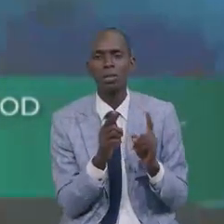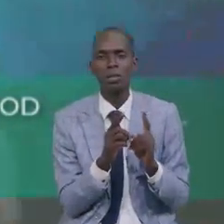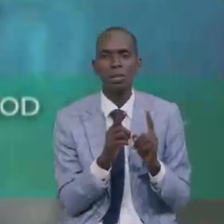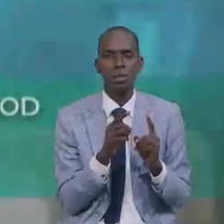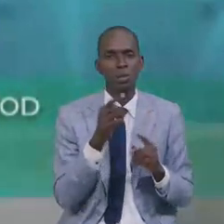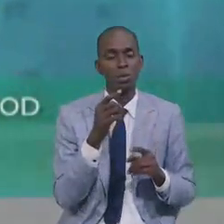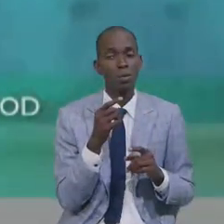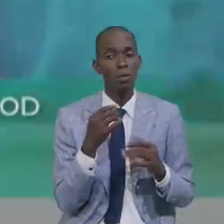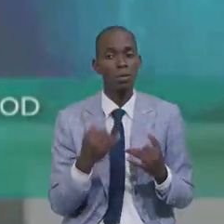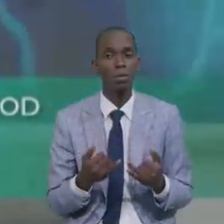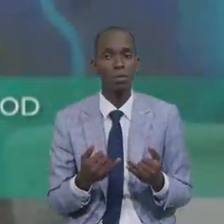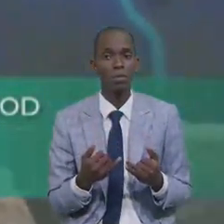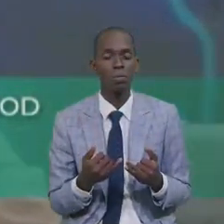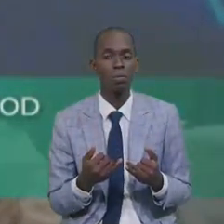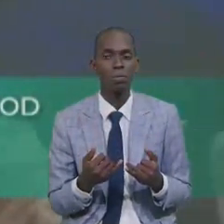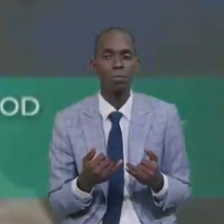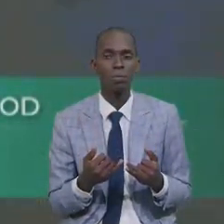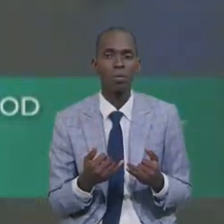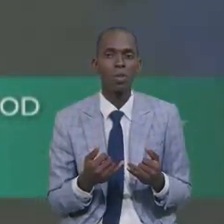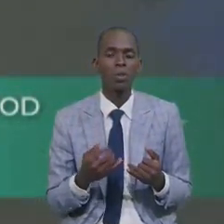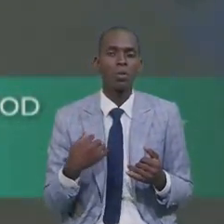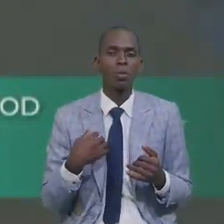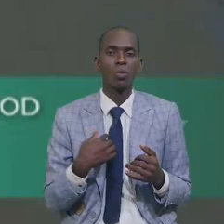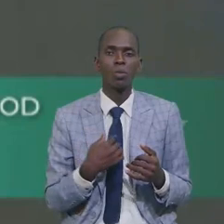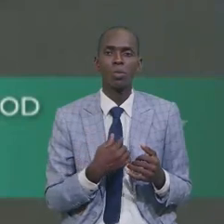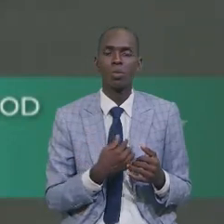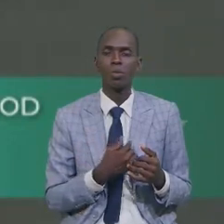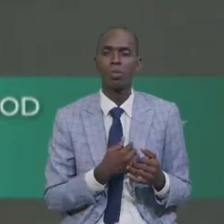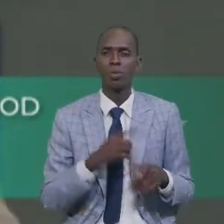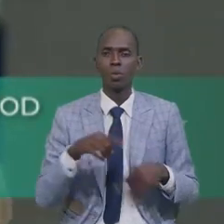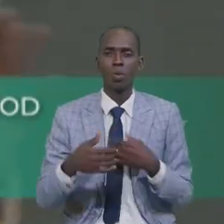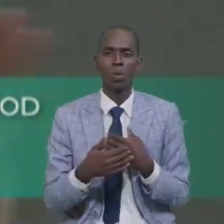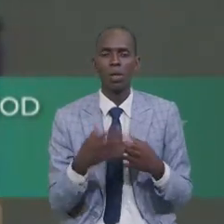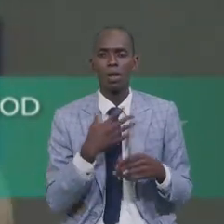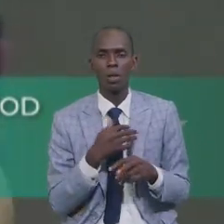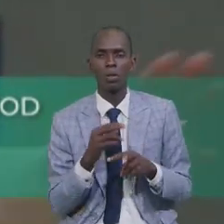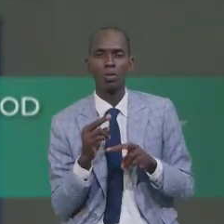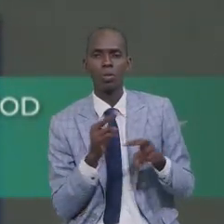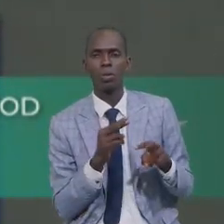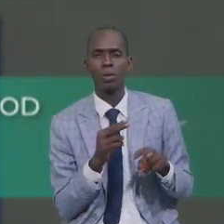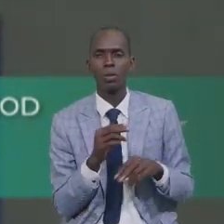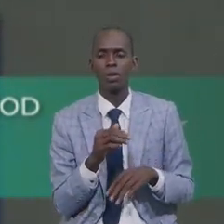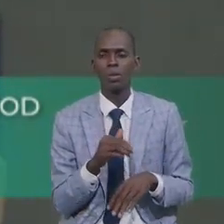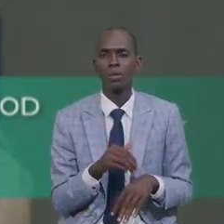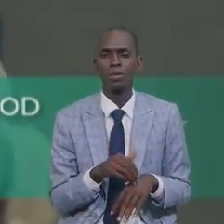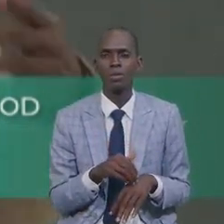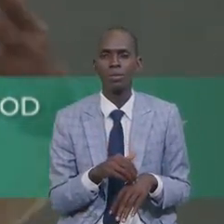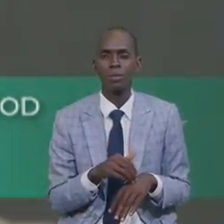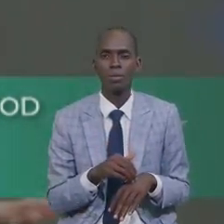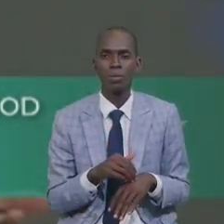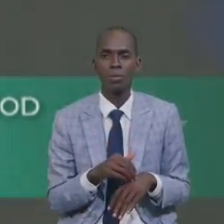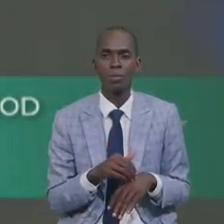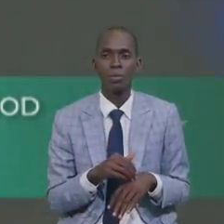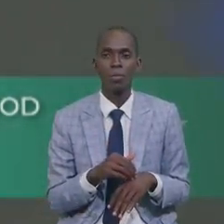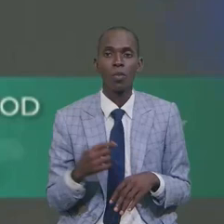nous voulons faire ceci ou faire cela. Maintenant, ils nous donnent une chance de leur faire une mauvaise chose contre eux. Non, non, nous ne